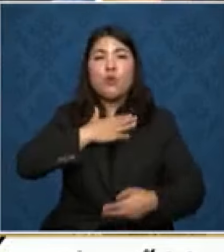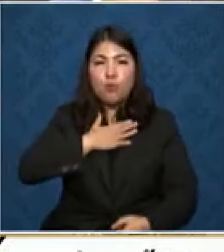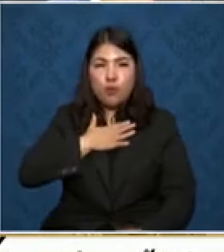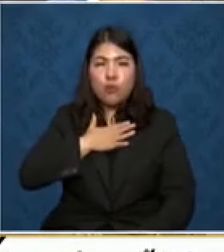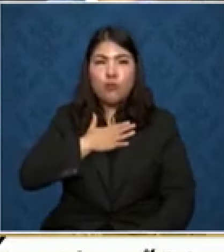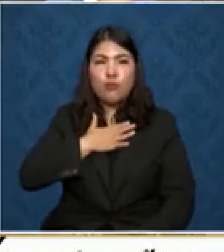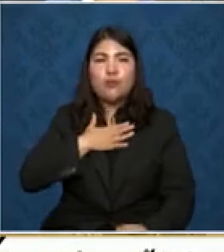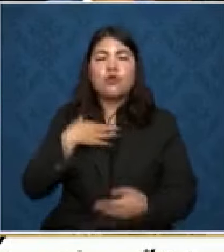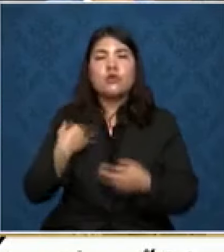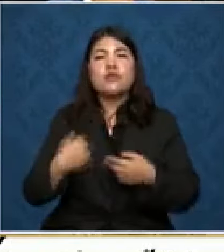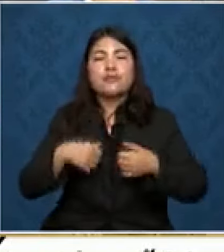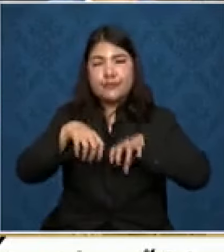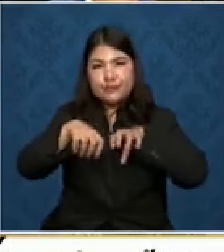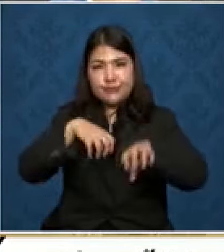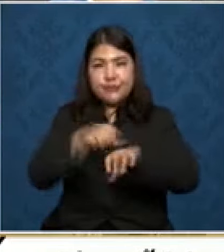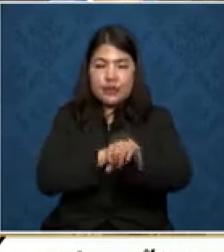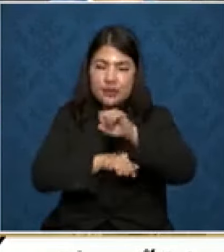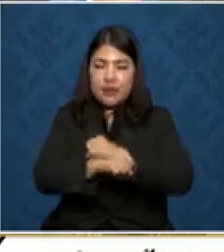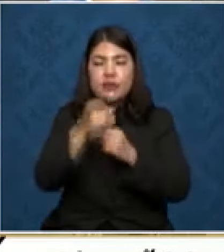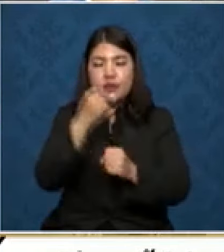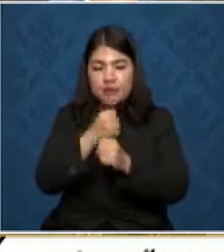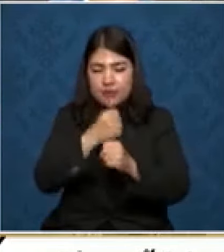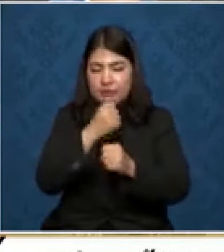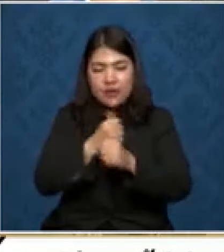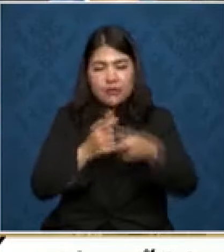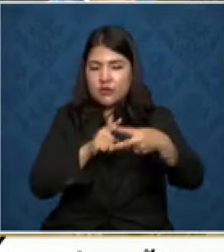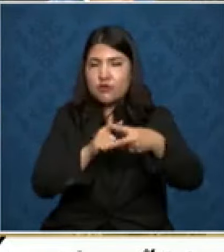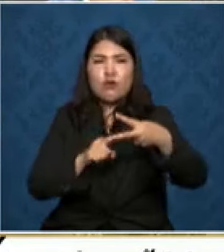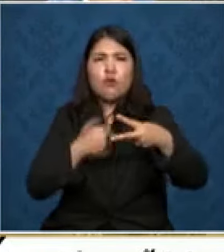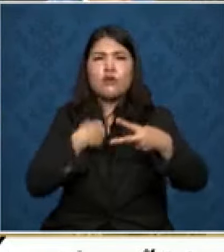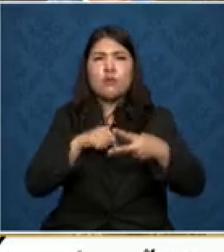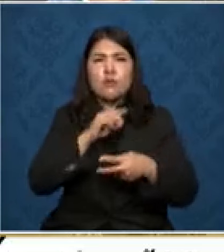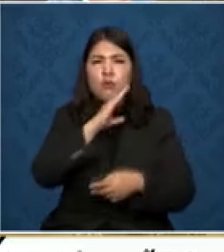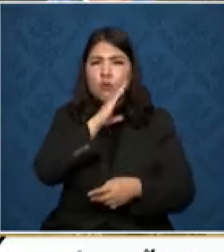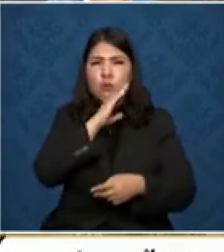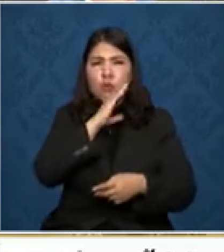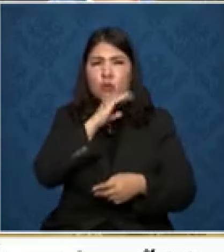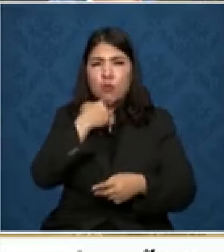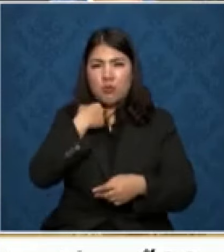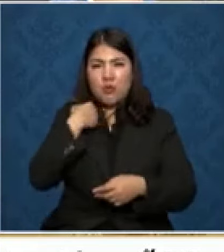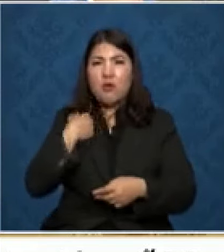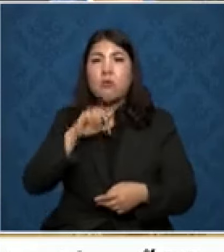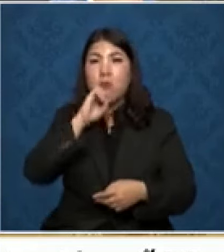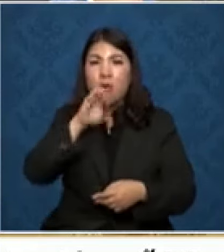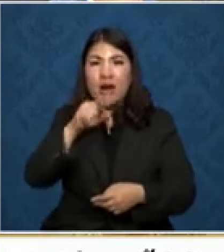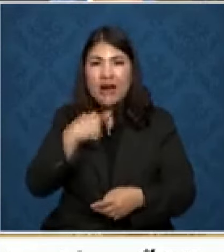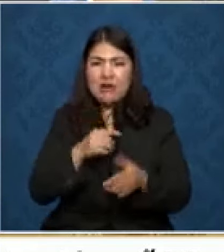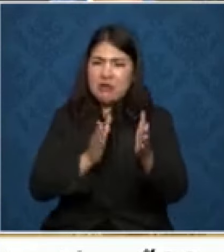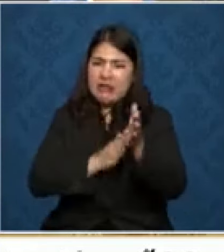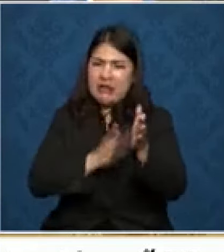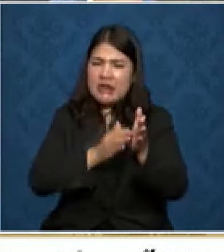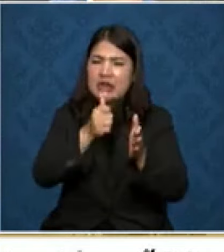ก็จะปฏิบัติให้เป็นไปตามนี้แปลว่าชมรัฐบาลมั่งนี่ขัดรัฐธรรมนูญนะ